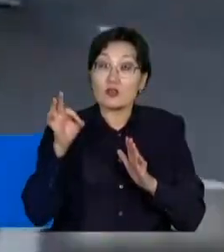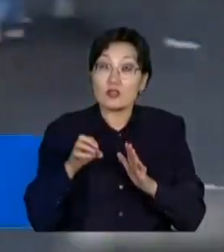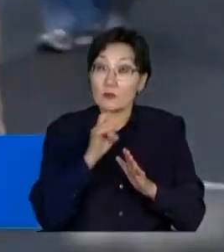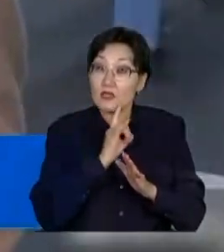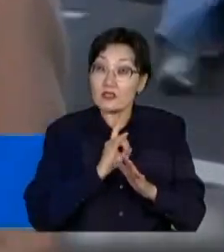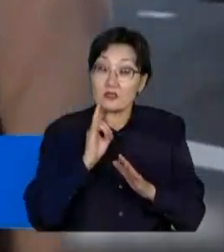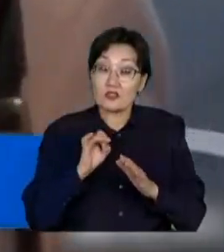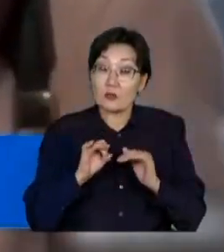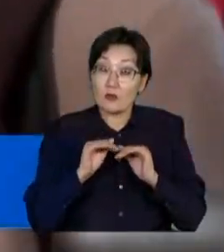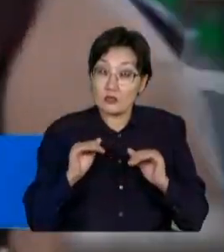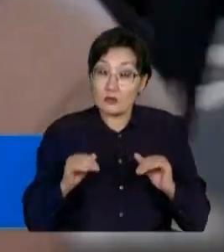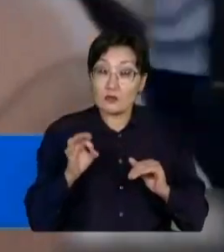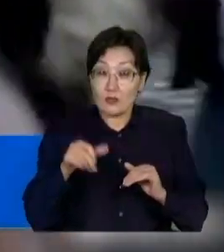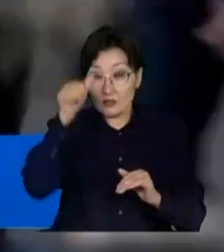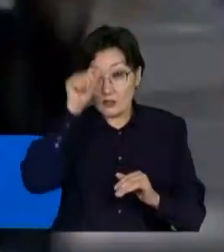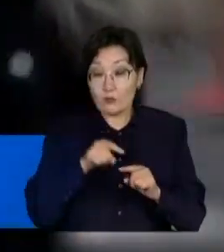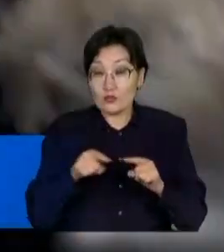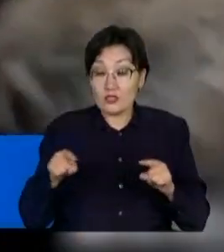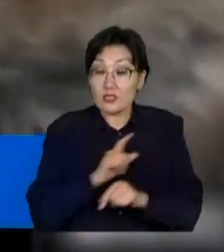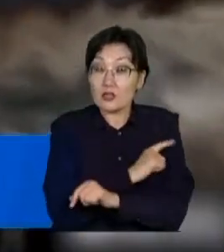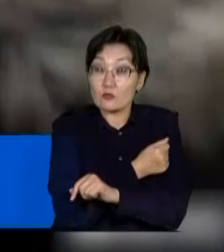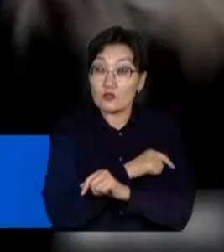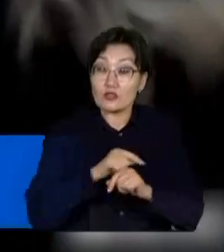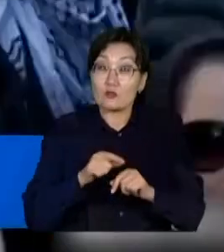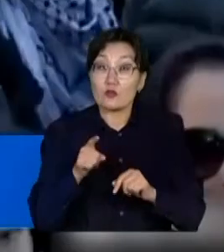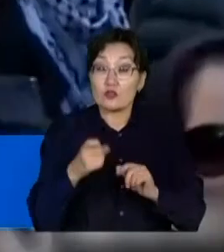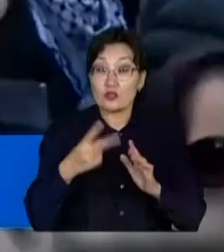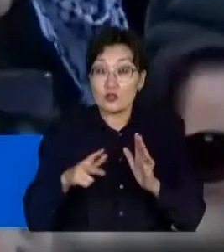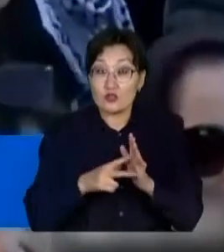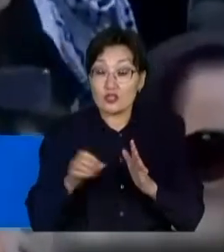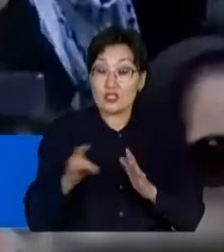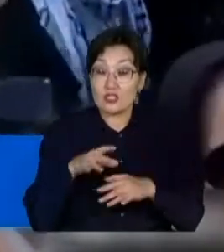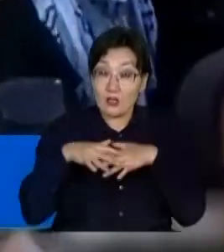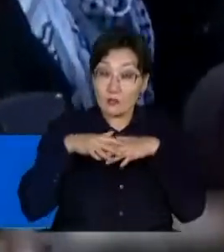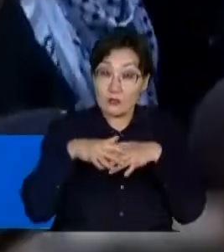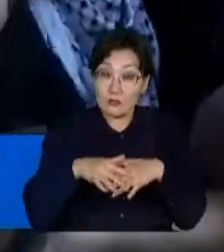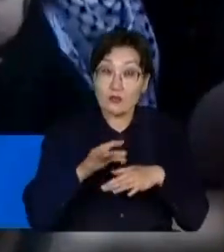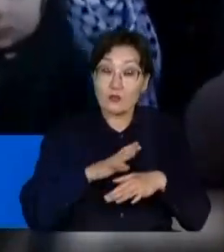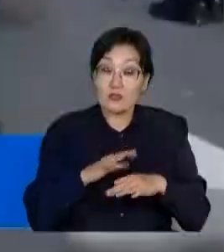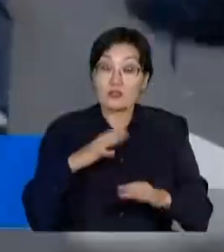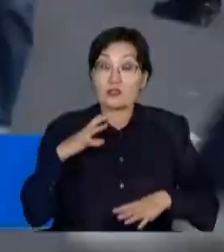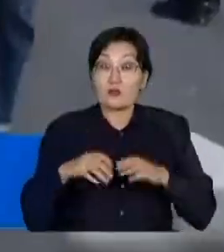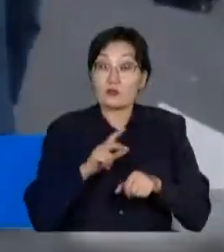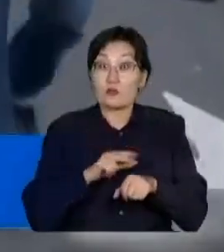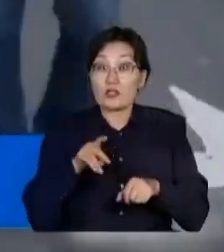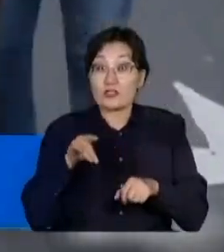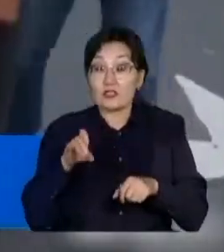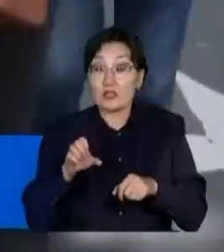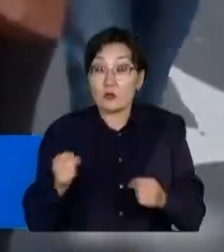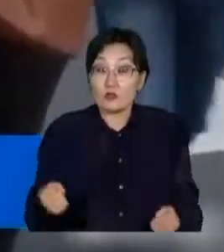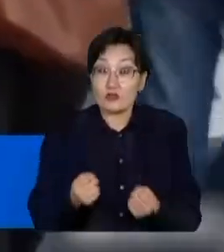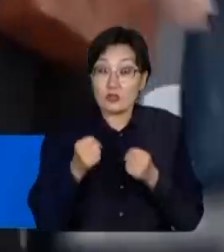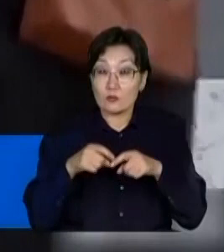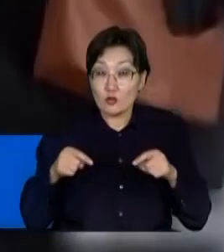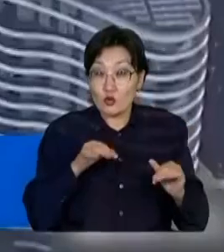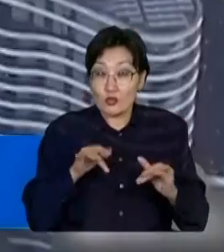әйелдер мен балалар. Қазан айынан бері аймақтағы ауруханаларға 137 рет шабуыл жасалған. Айта кетейік, әлемде Палестинаны қолдау мақсатында